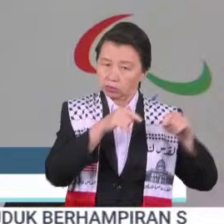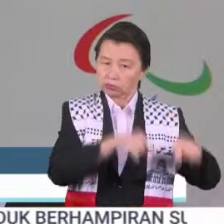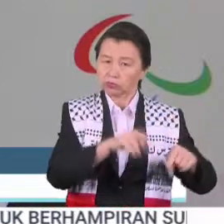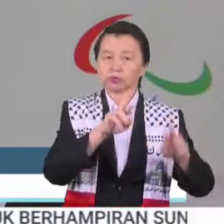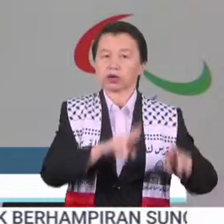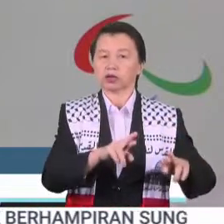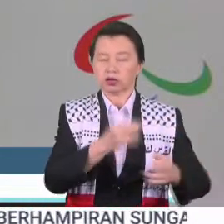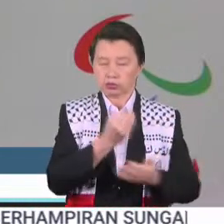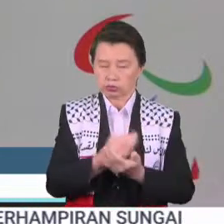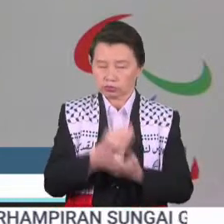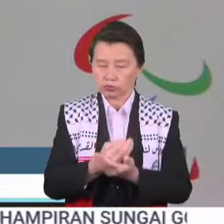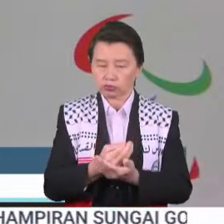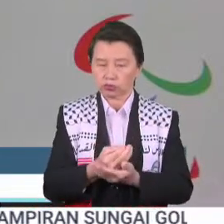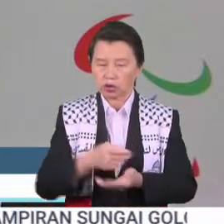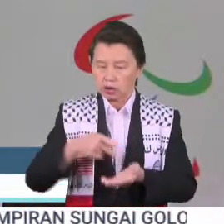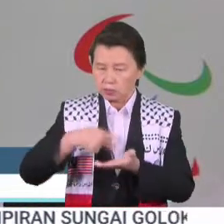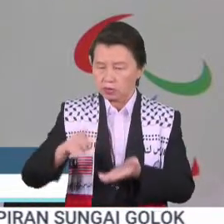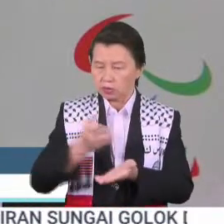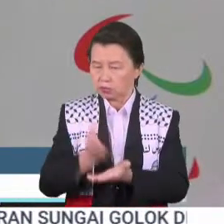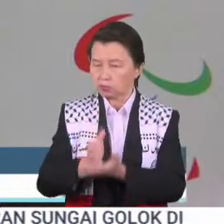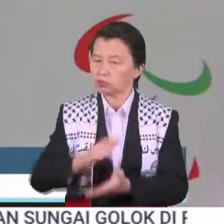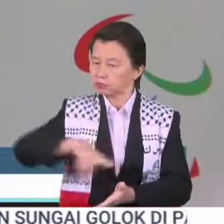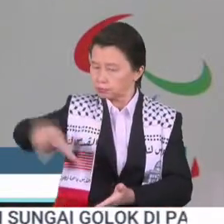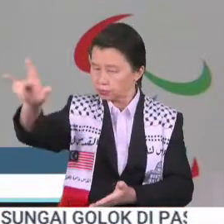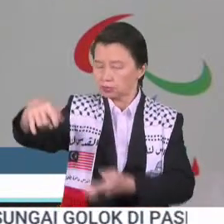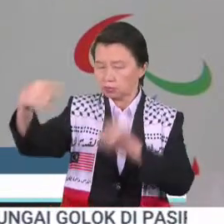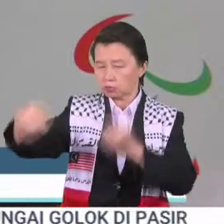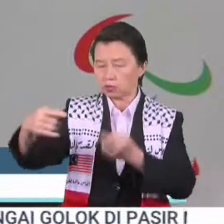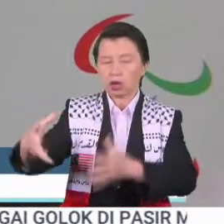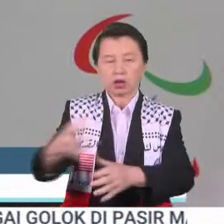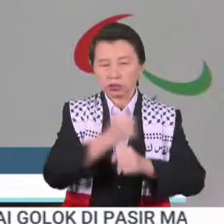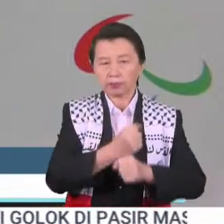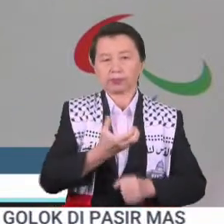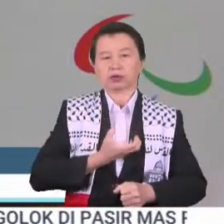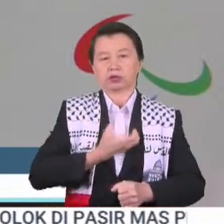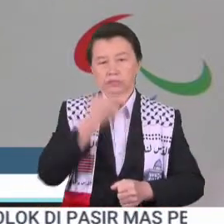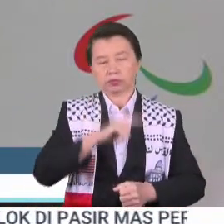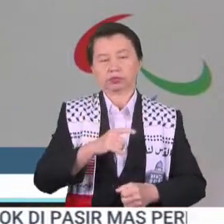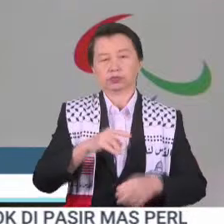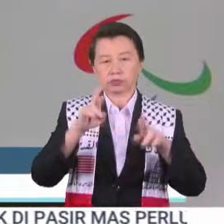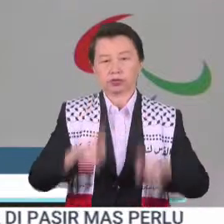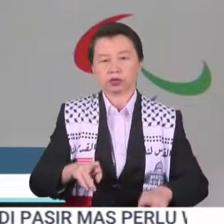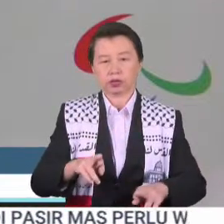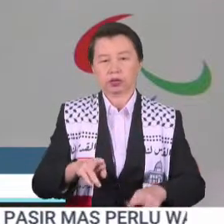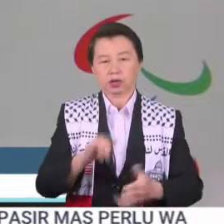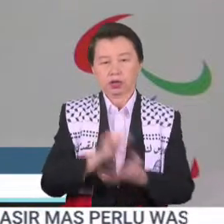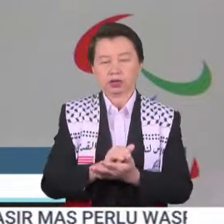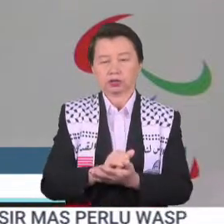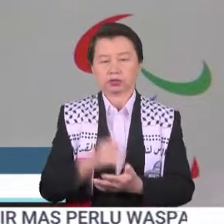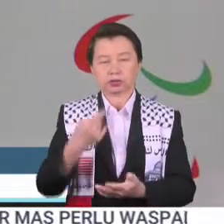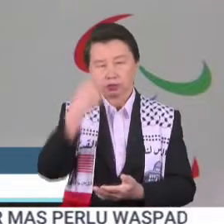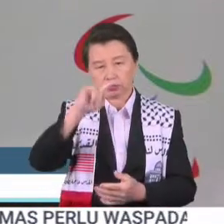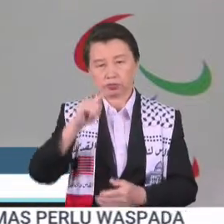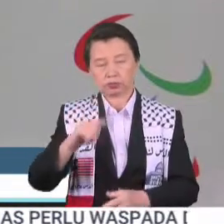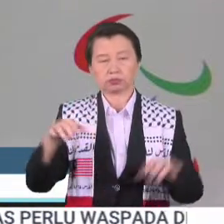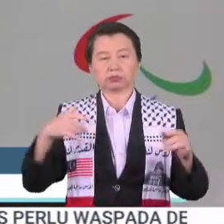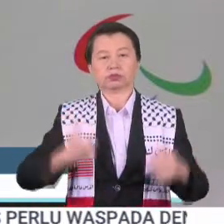duit rakyat, bagi balik kepada rakyat. Ini satu kita punya inisiatif, satu kita punya apa tu pemangkin kita untuk